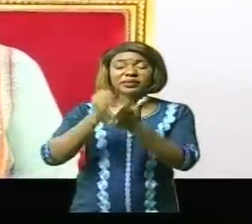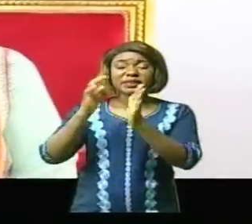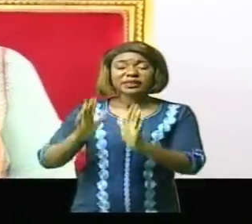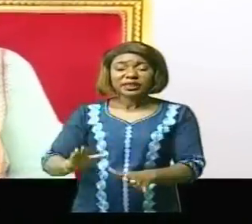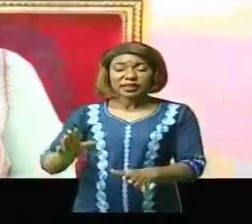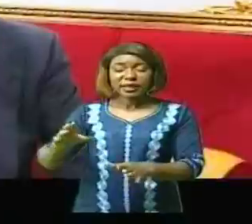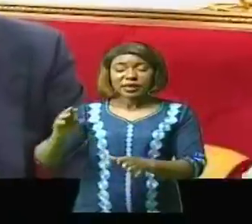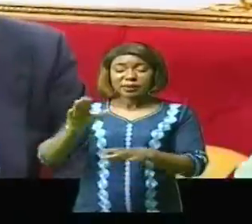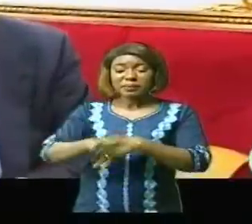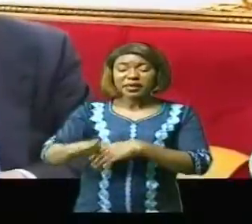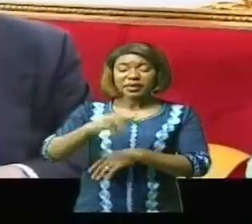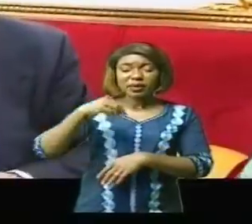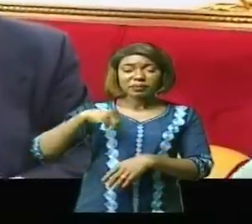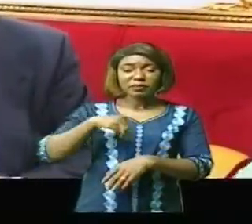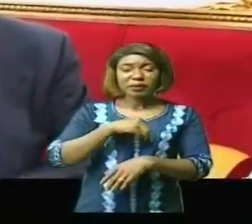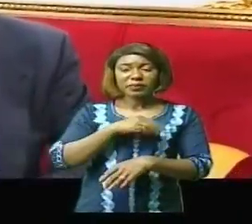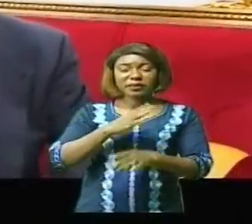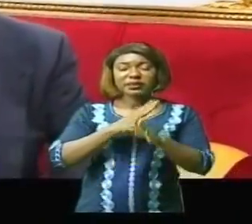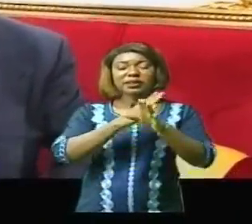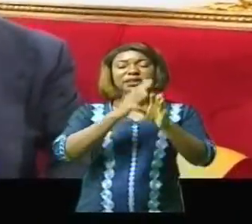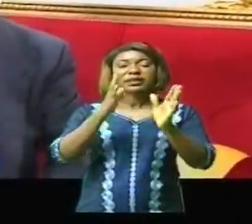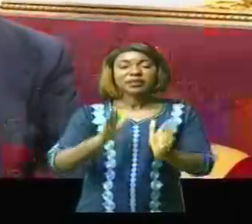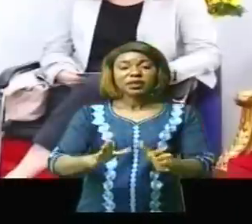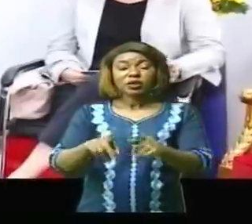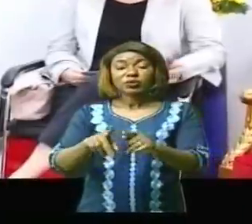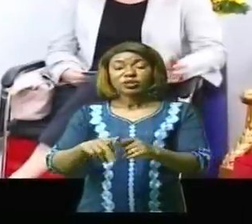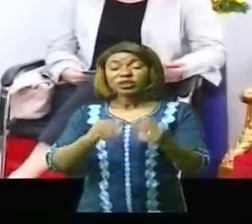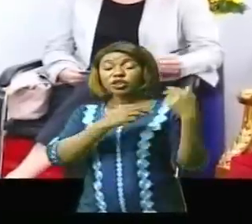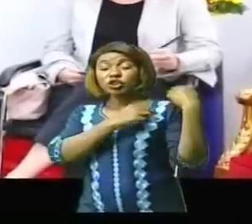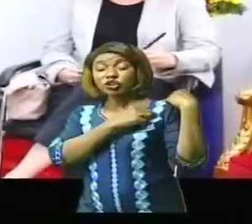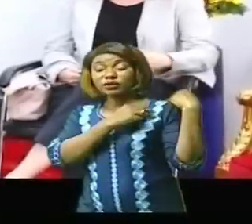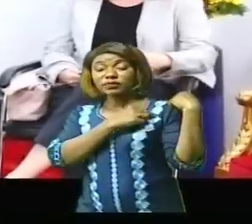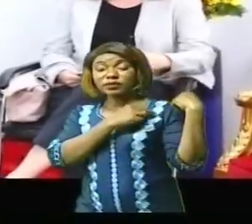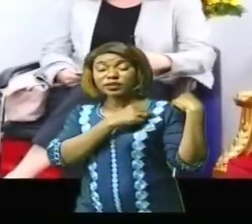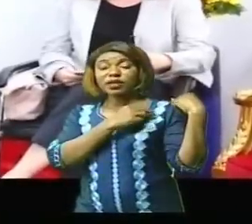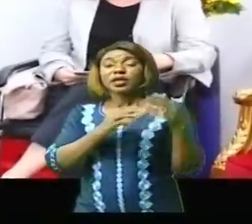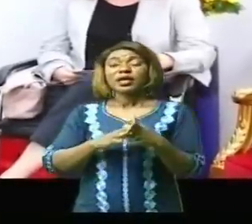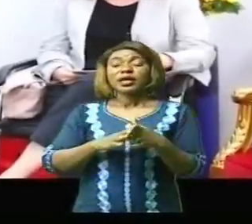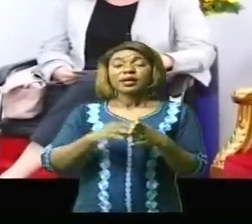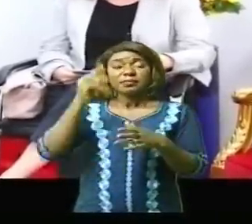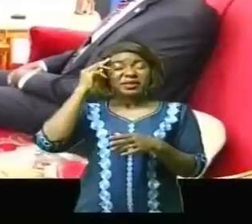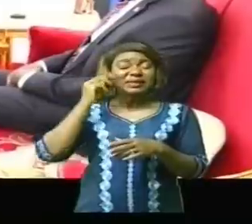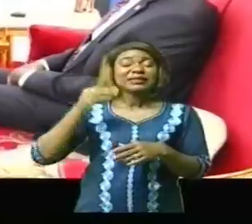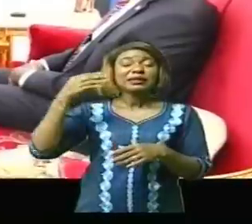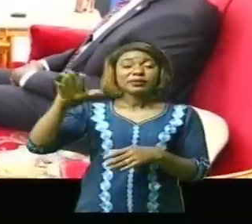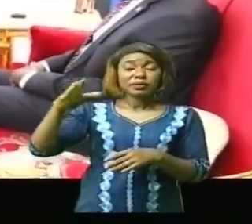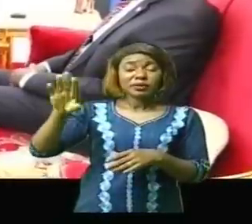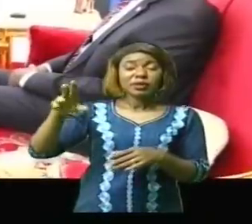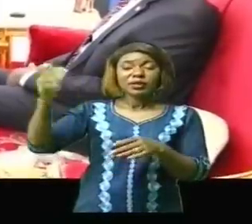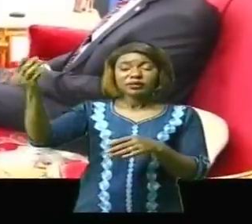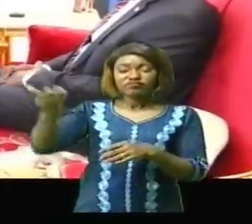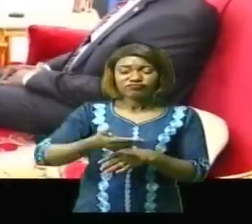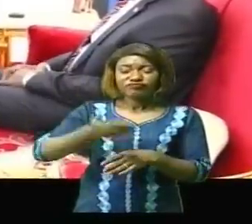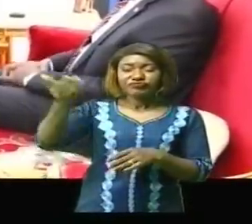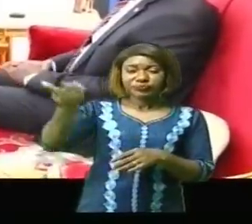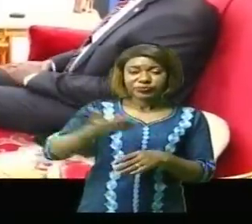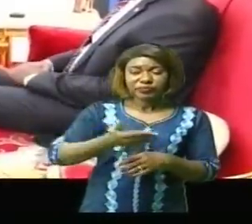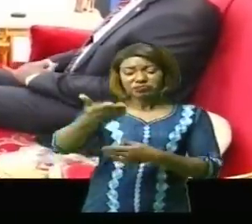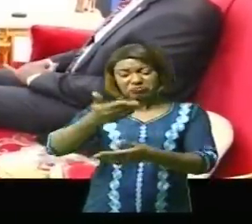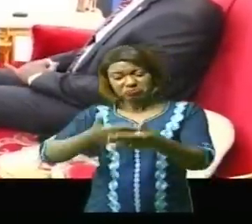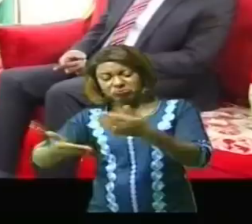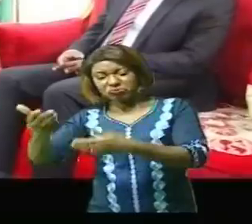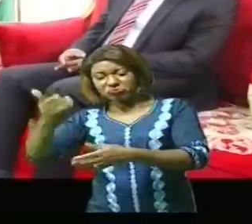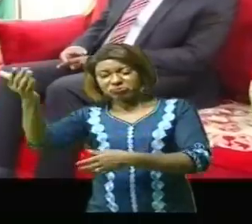de sécurité, le chef de la diplomatie congolaise a reçu tour à tour les ambassadeurs des pays membres de l'Union